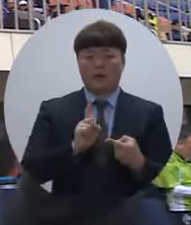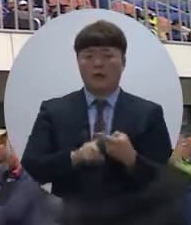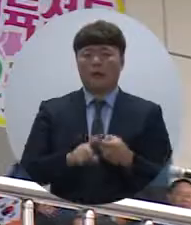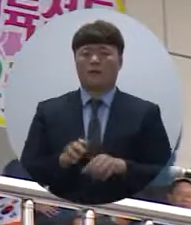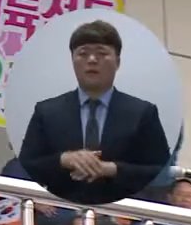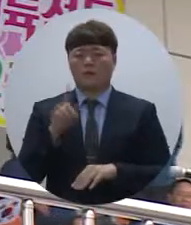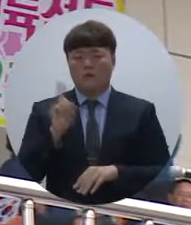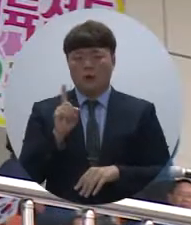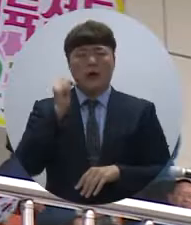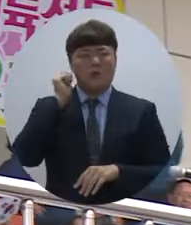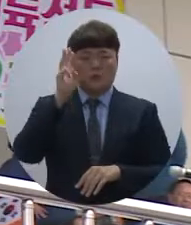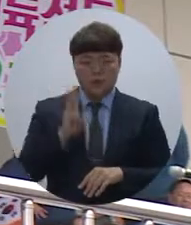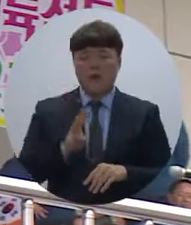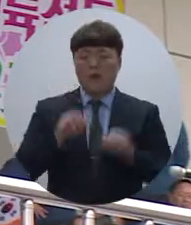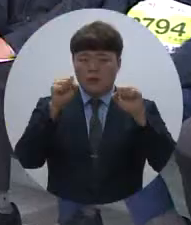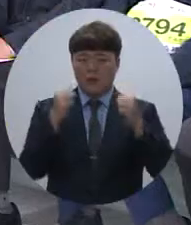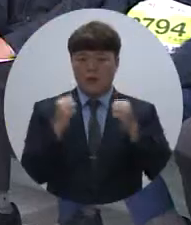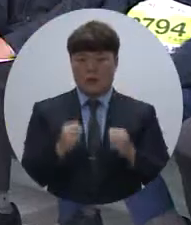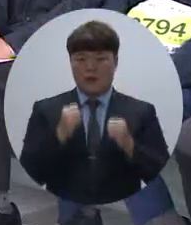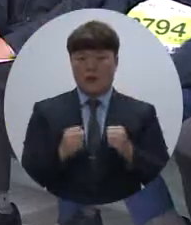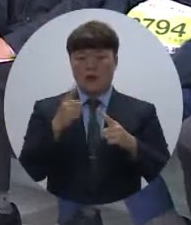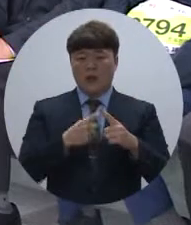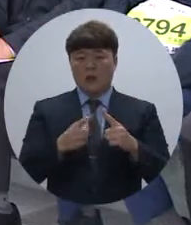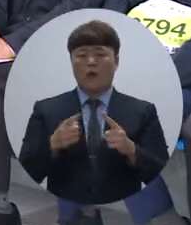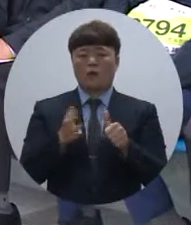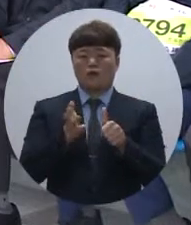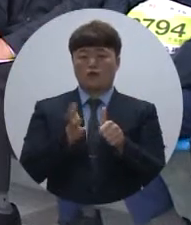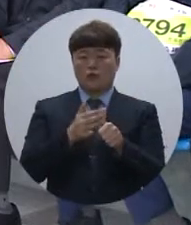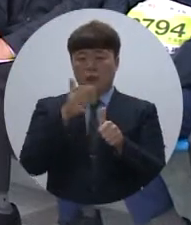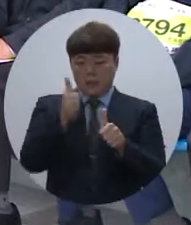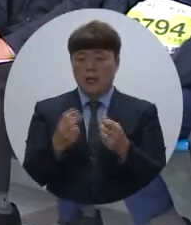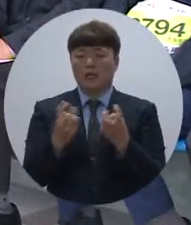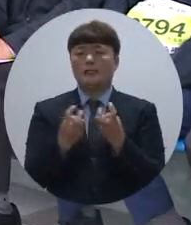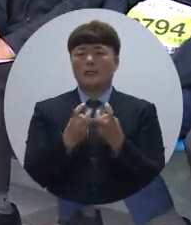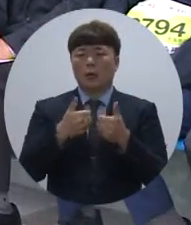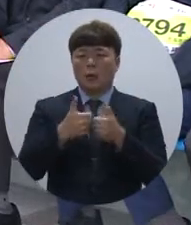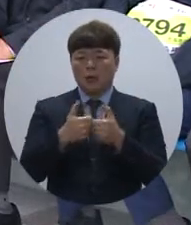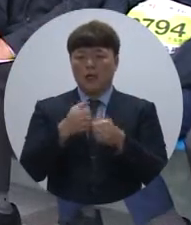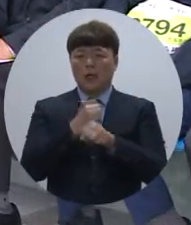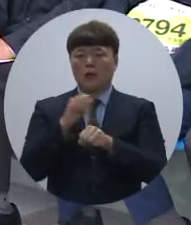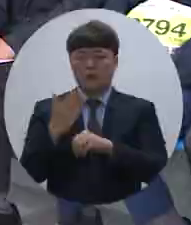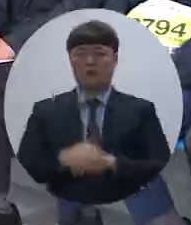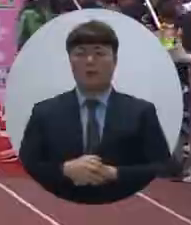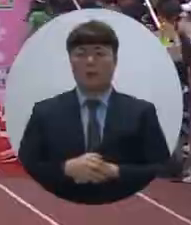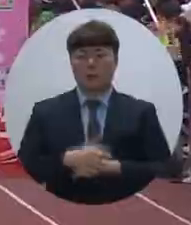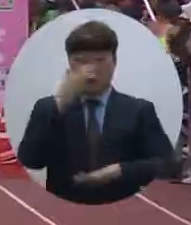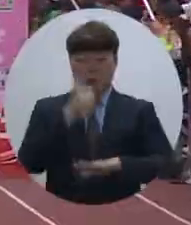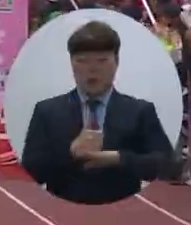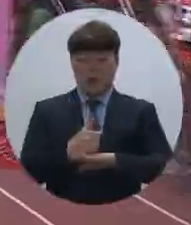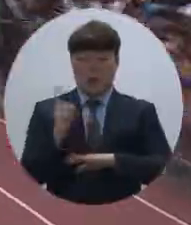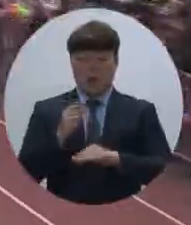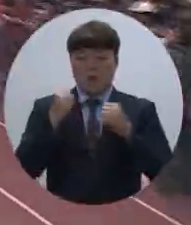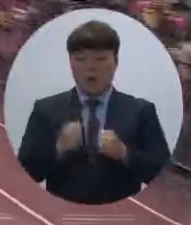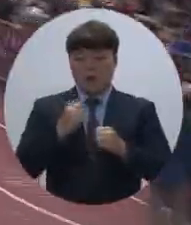가운데 합천벚꽃 마라톤 대회본부는 문준희 합천군수 주재로 대책회의를 진행했습니다. 회의 결과